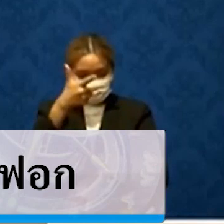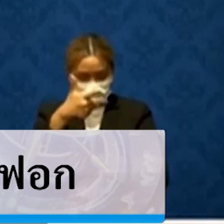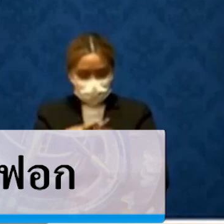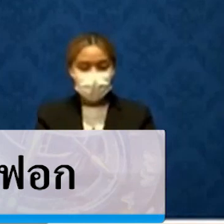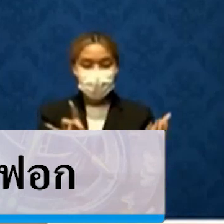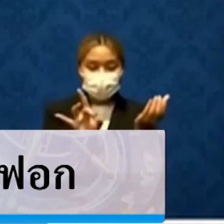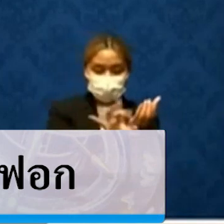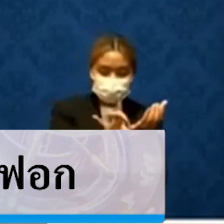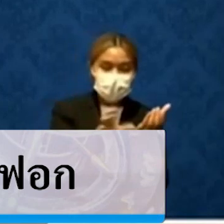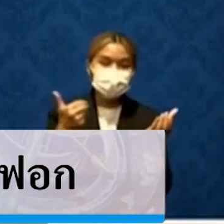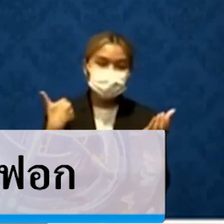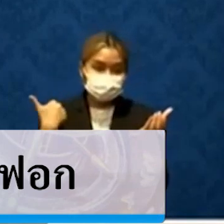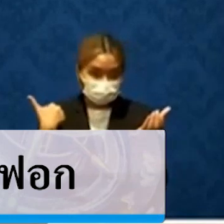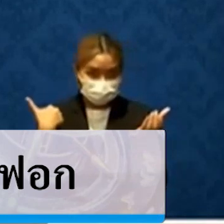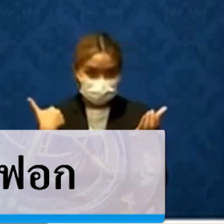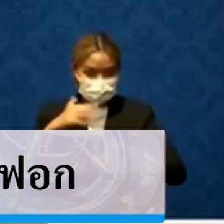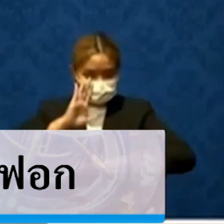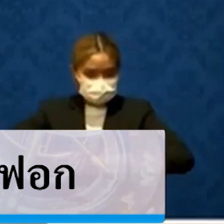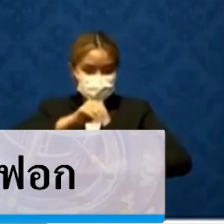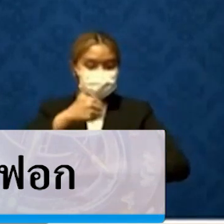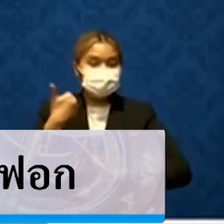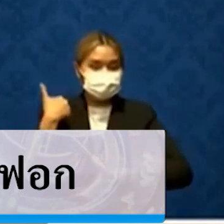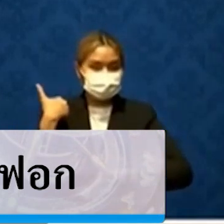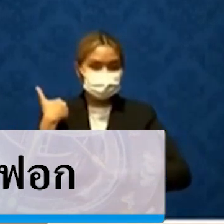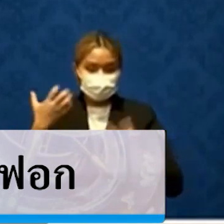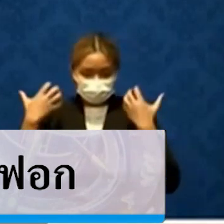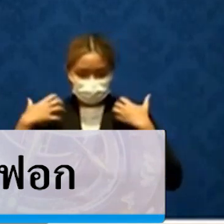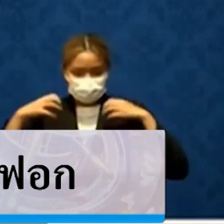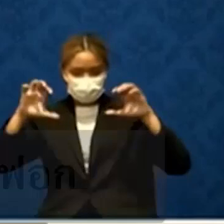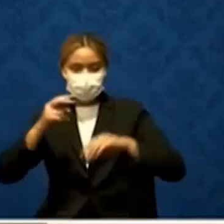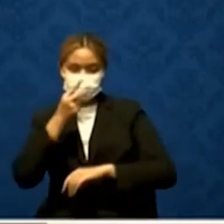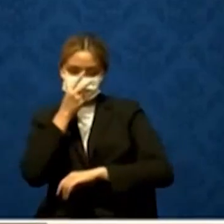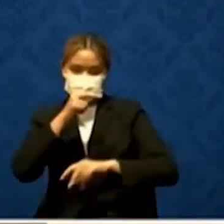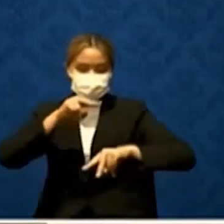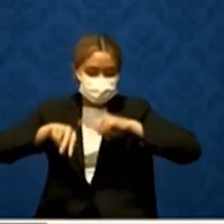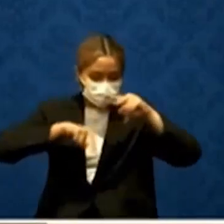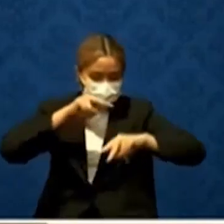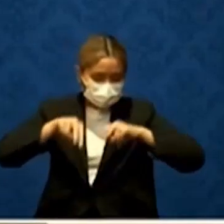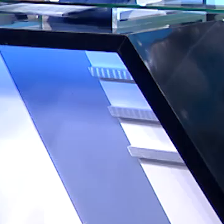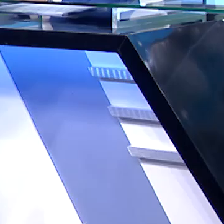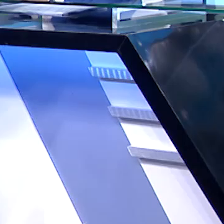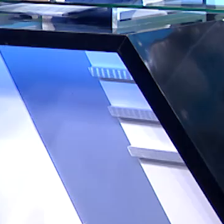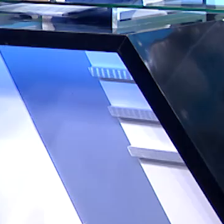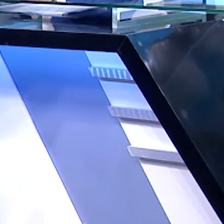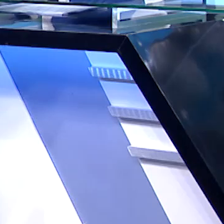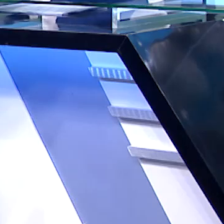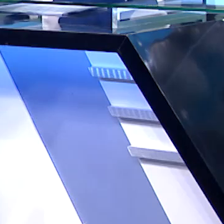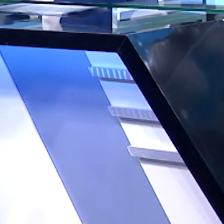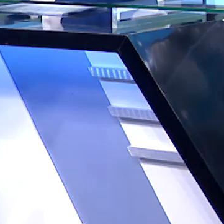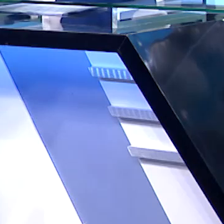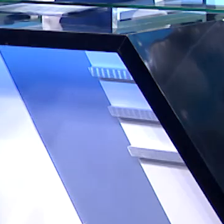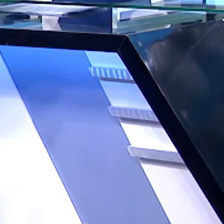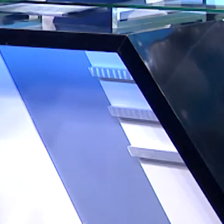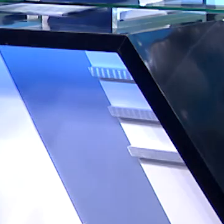วแปรสำคัญแต่อะไรก็เกิดขึ้นได้ในสภาถ้าเป็นสมัยก่อนนะมีโพยไปวางไว้แล้วตามห้องน้ำแต่